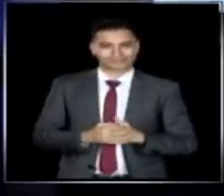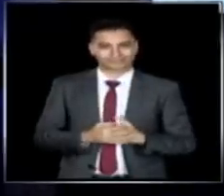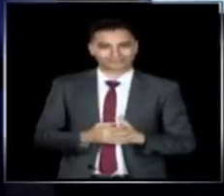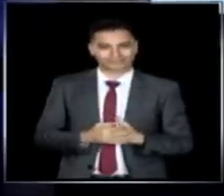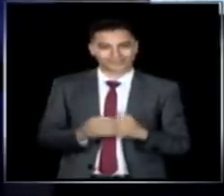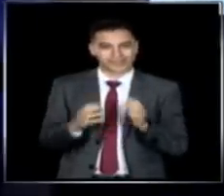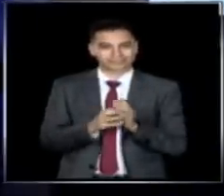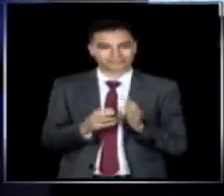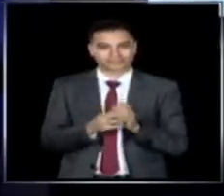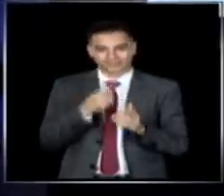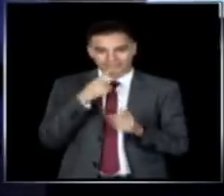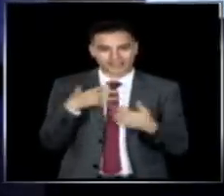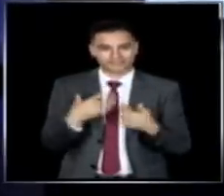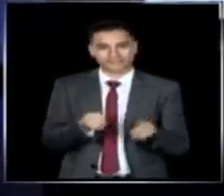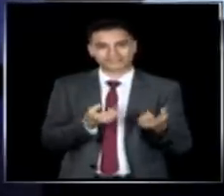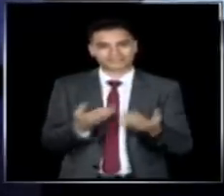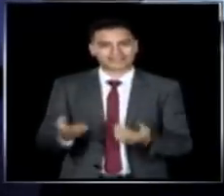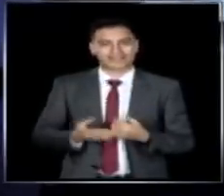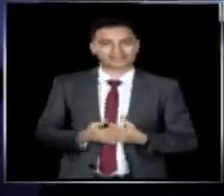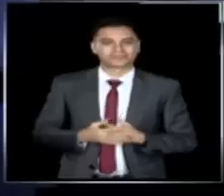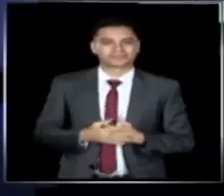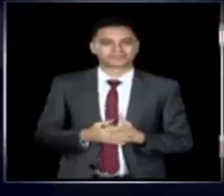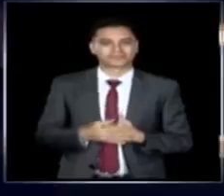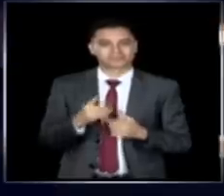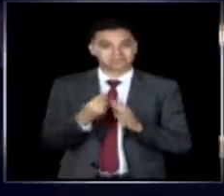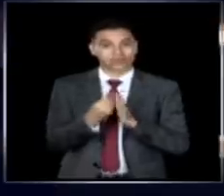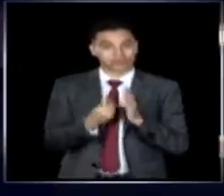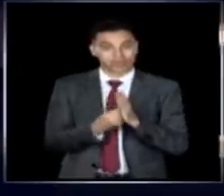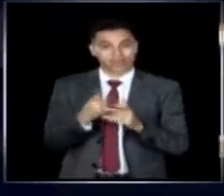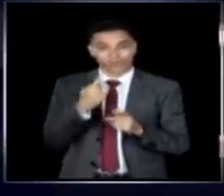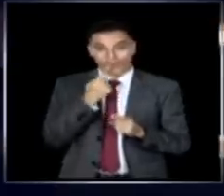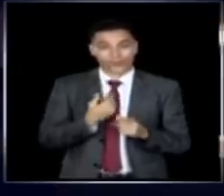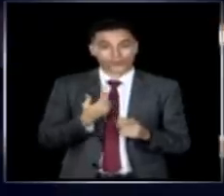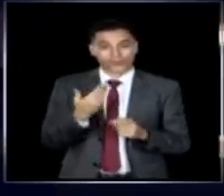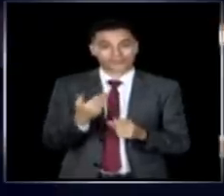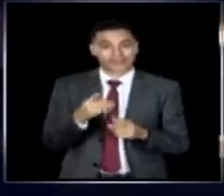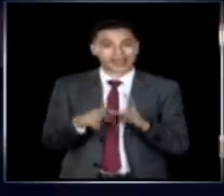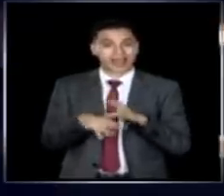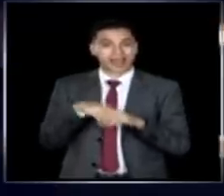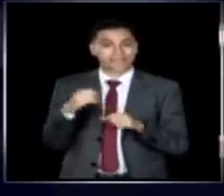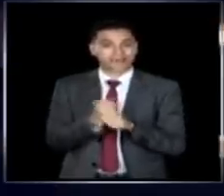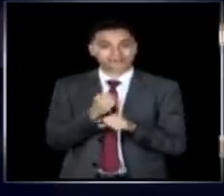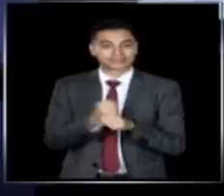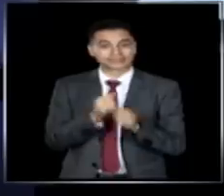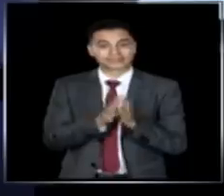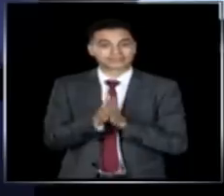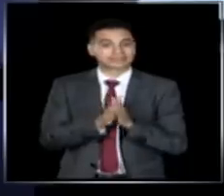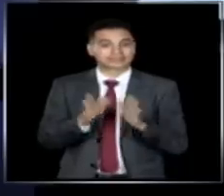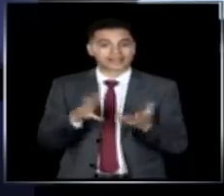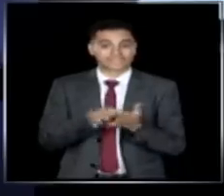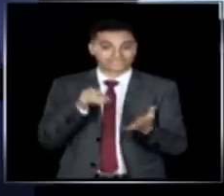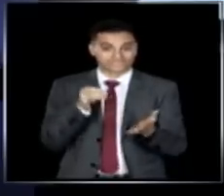جامعة اسكندرية الحمد لله على السلامة. سلام حضرتك. منتخب، قولوا لي استعدتوا ازاي للموسم ده؟